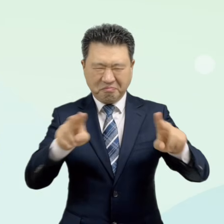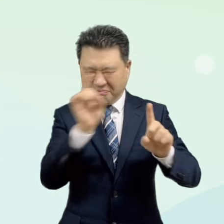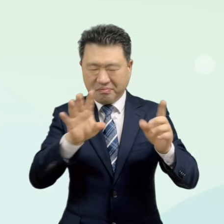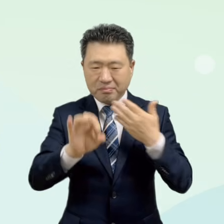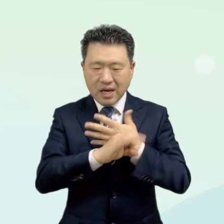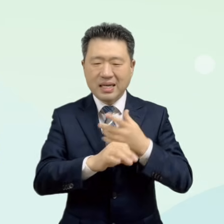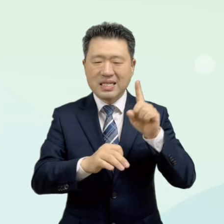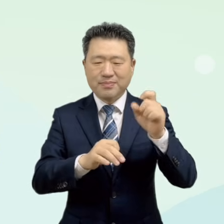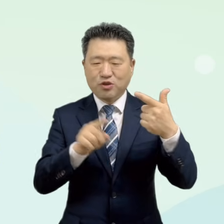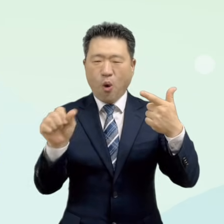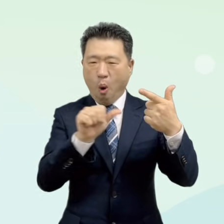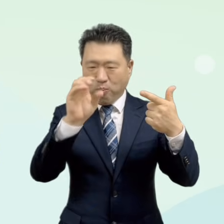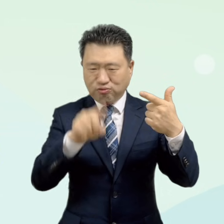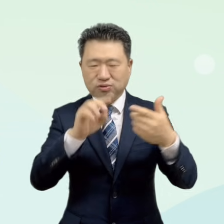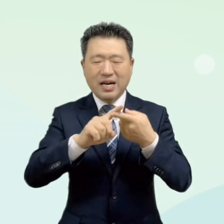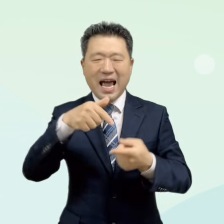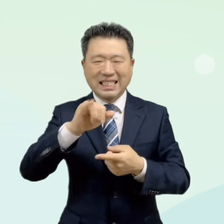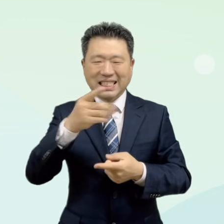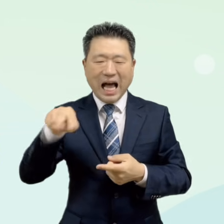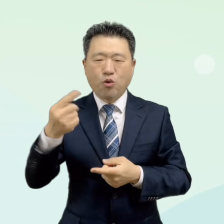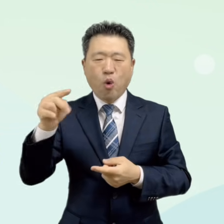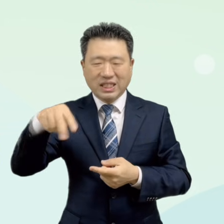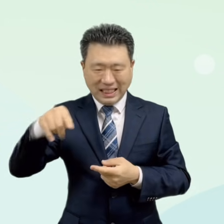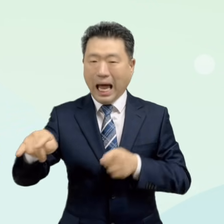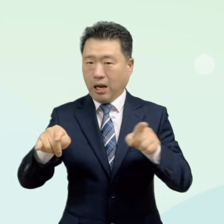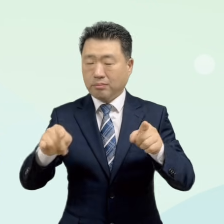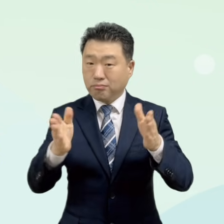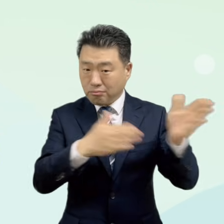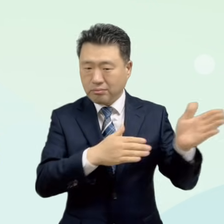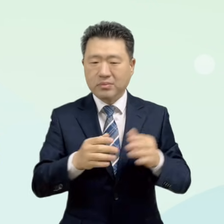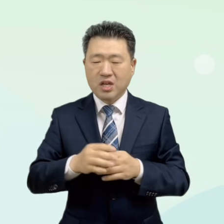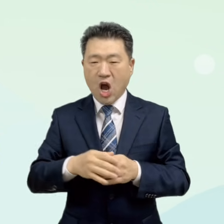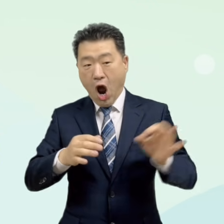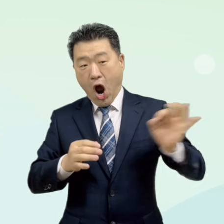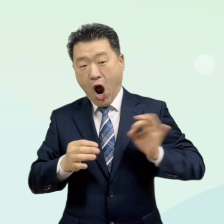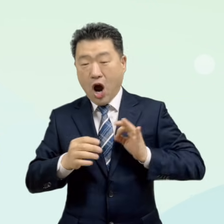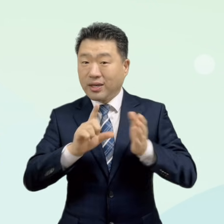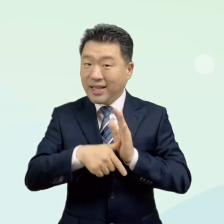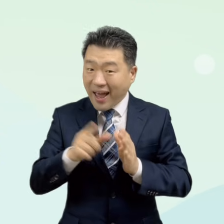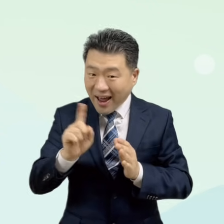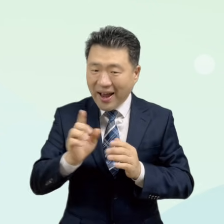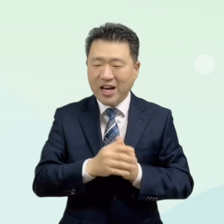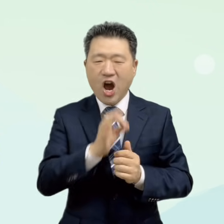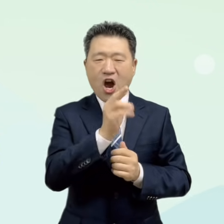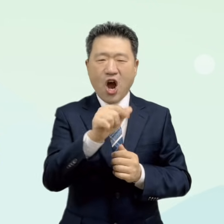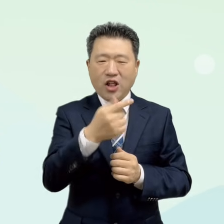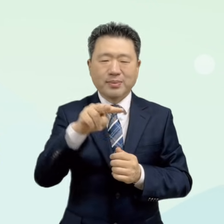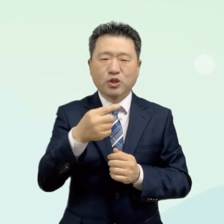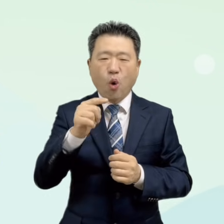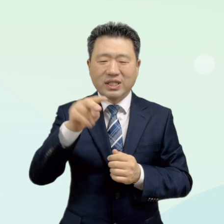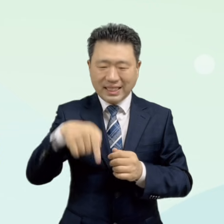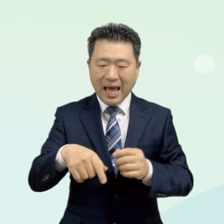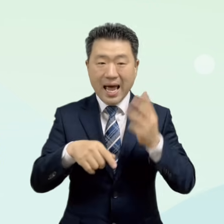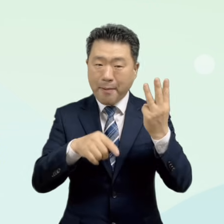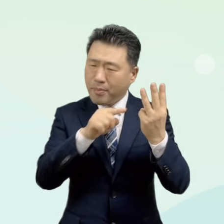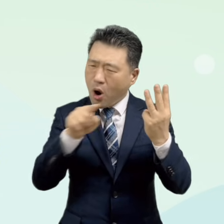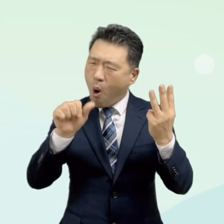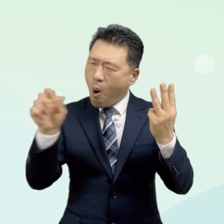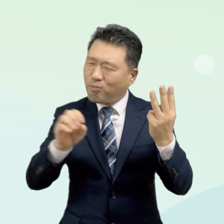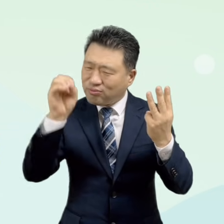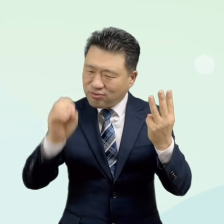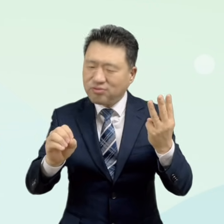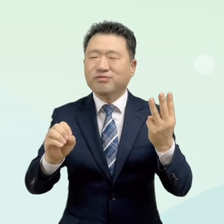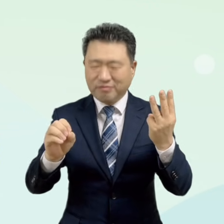하면 16.5%의 기타 소득세를, 연금으로 지급받을 때는 연금 소득세인